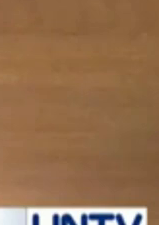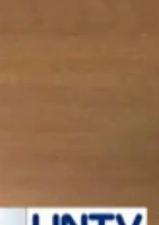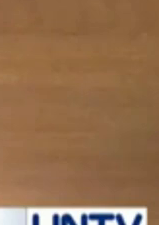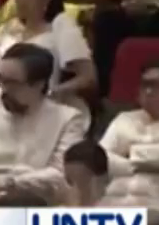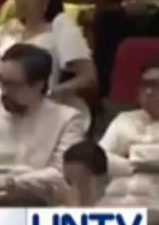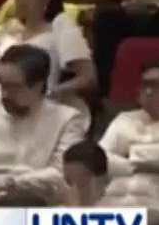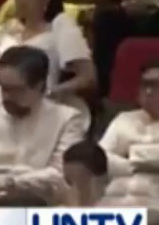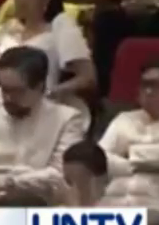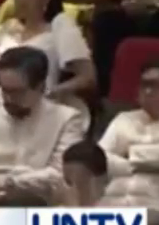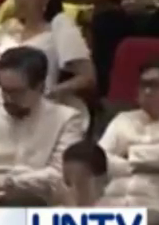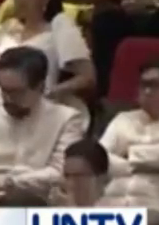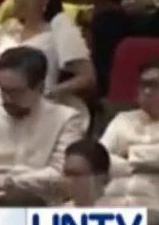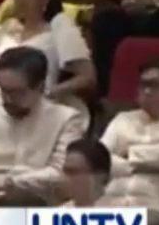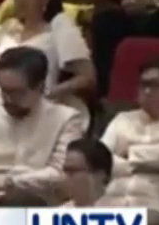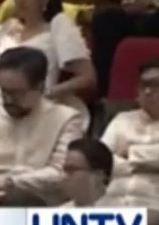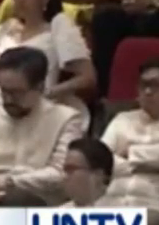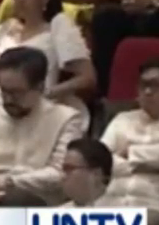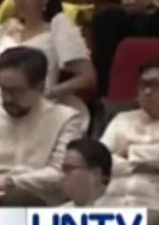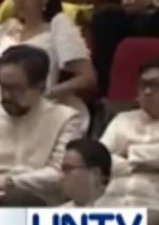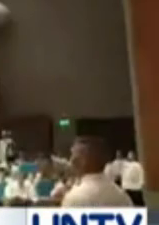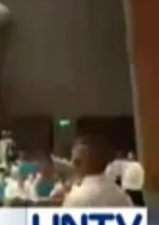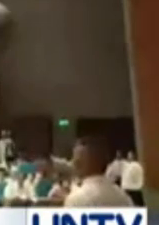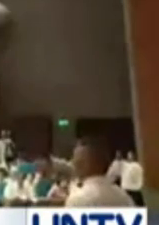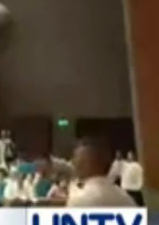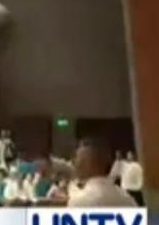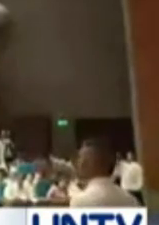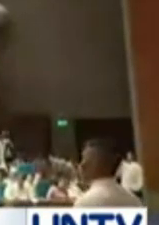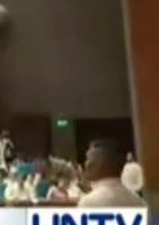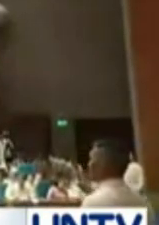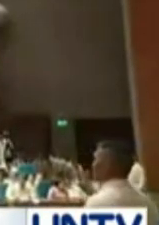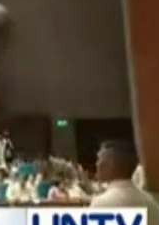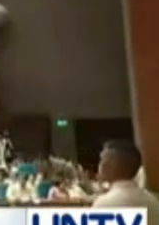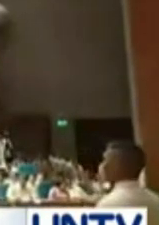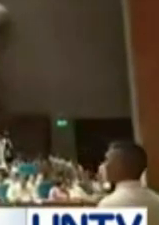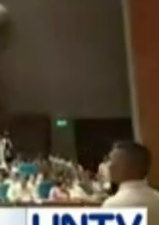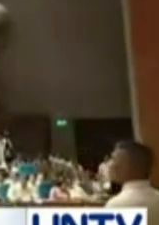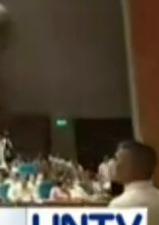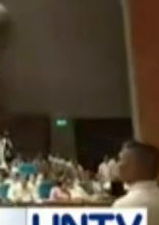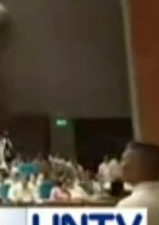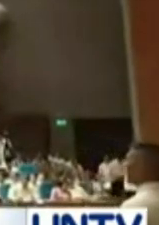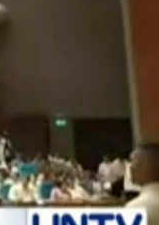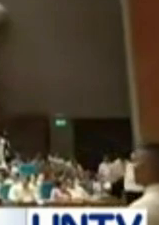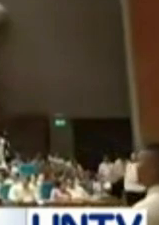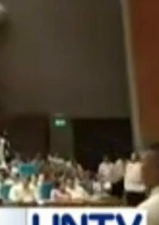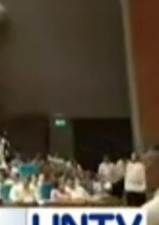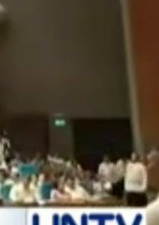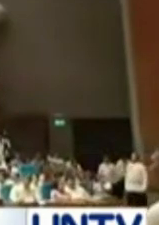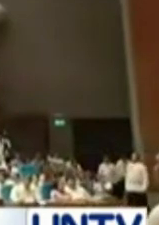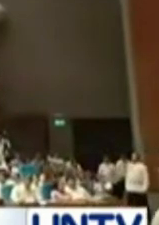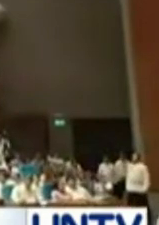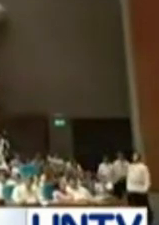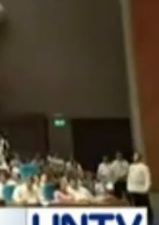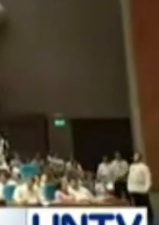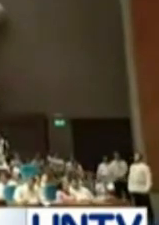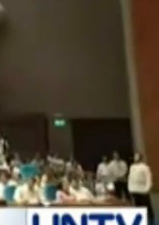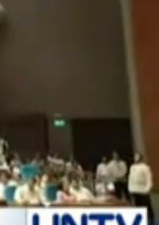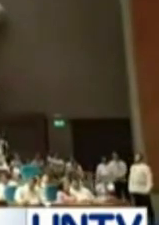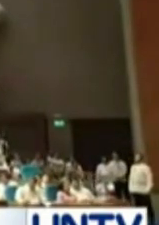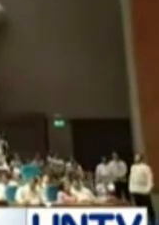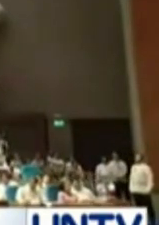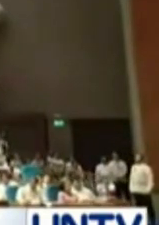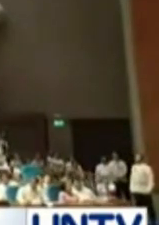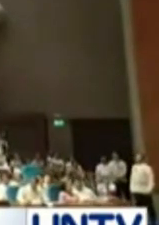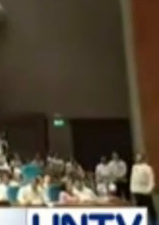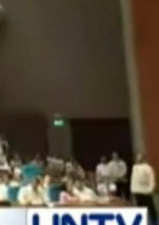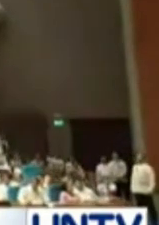ng 2.2% ang sektor ng agrikultura sa unang tatlong buwan ng taong ito. In our quest